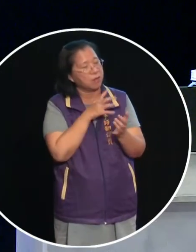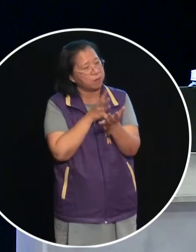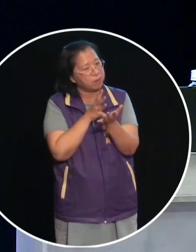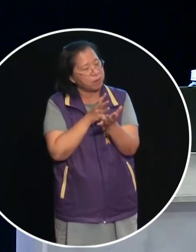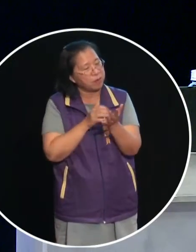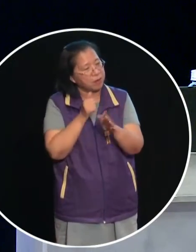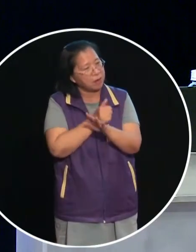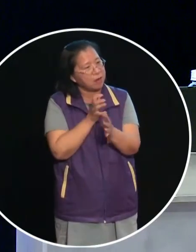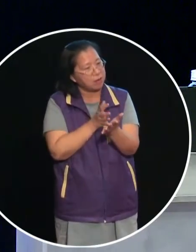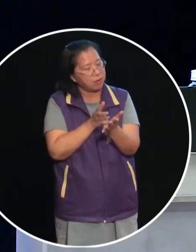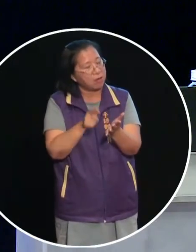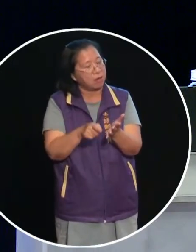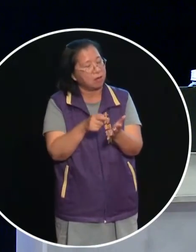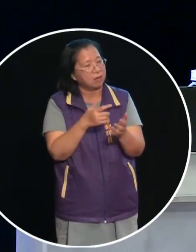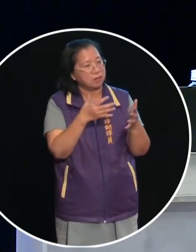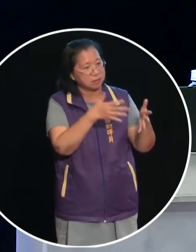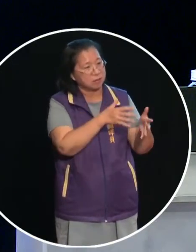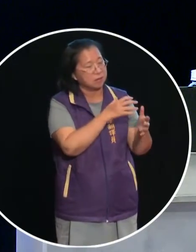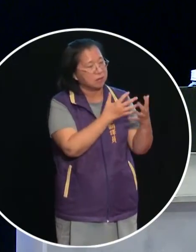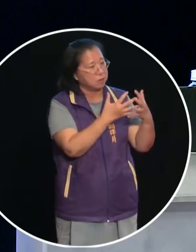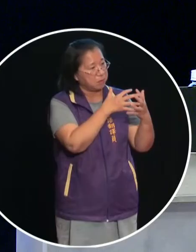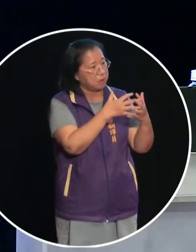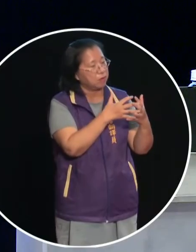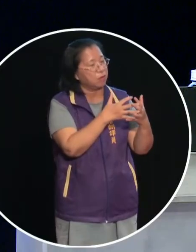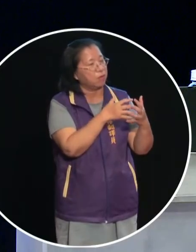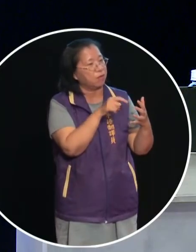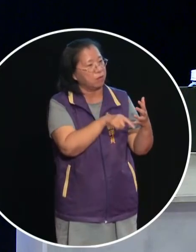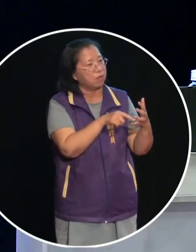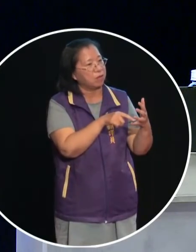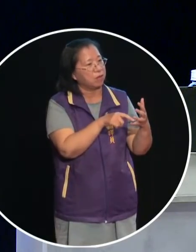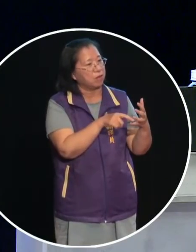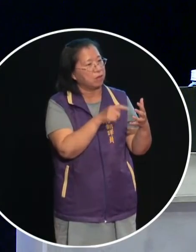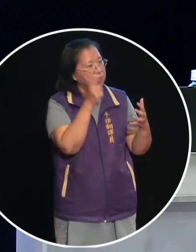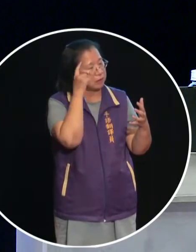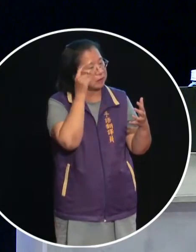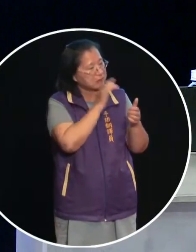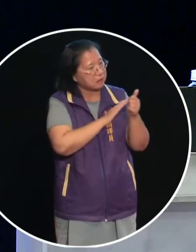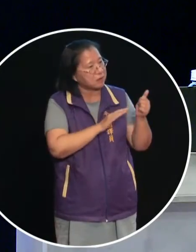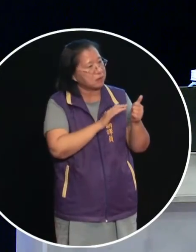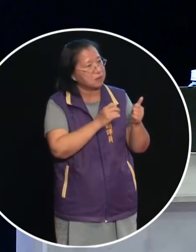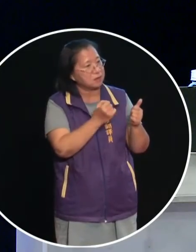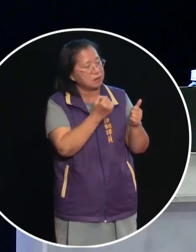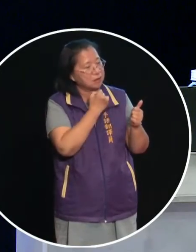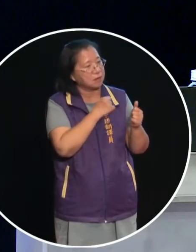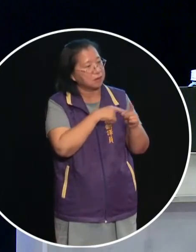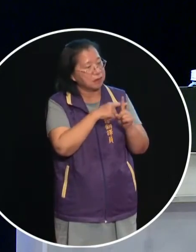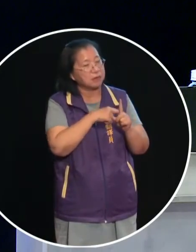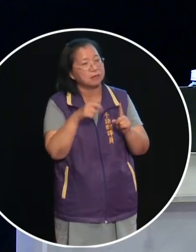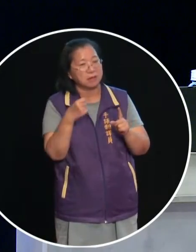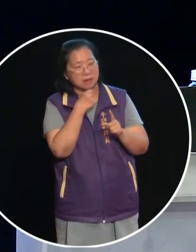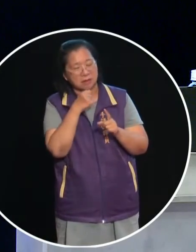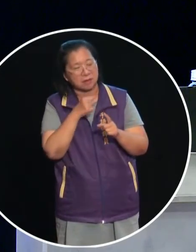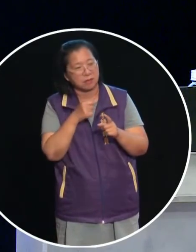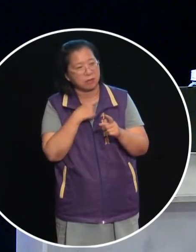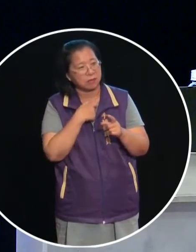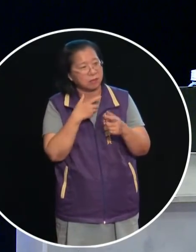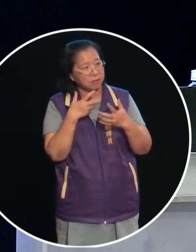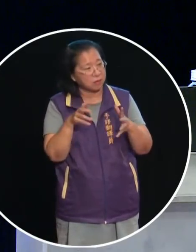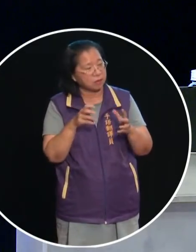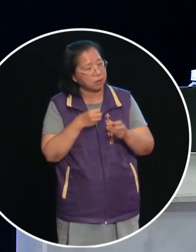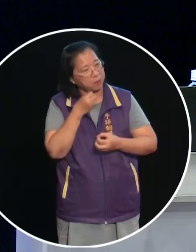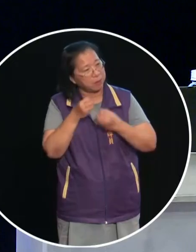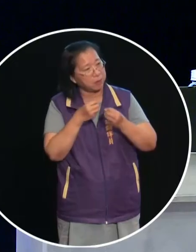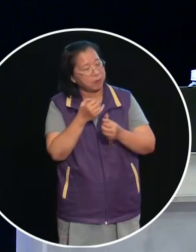影响力。那我觉得在日本也希望台湾有更多的声音。那么，我日